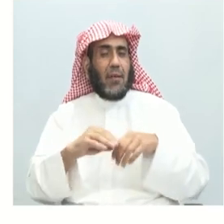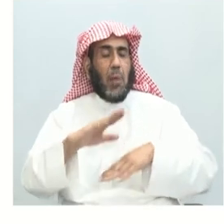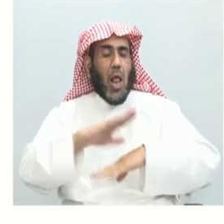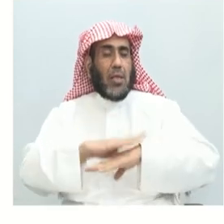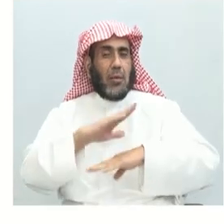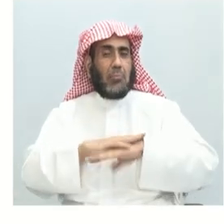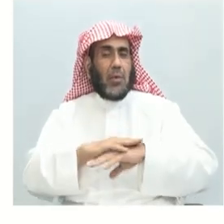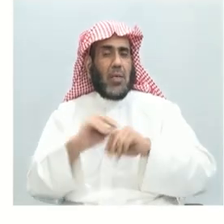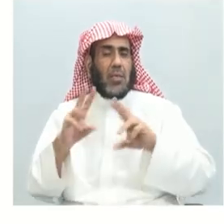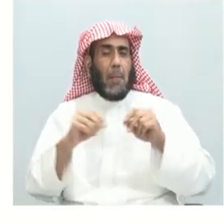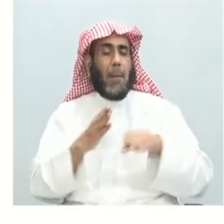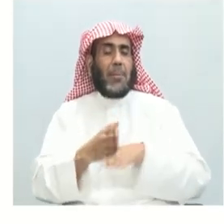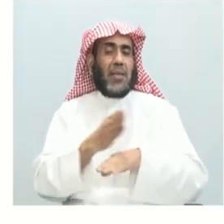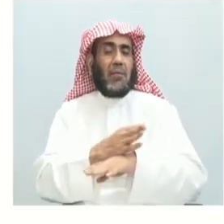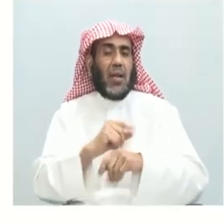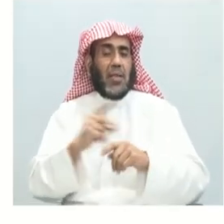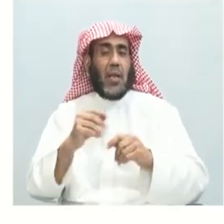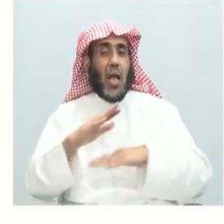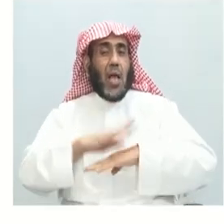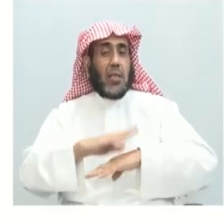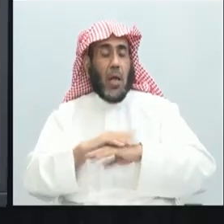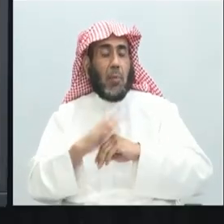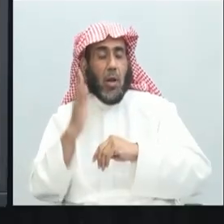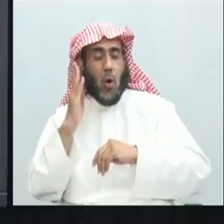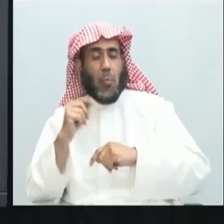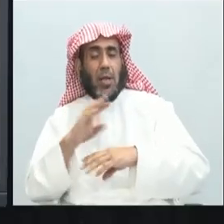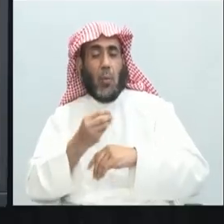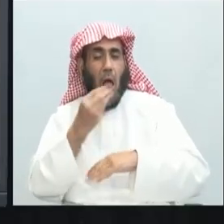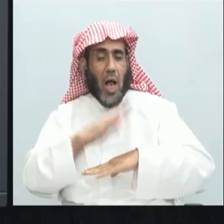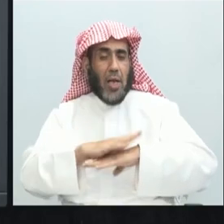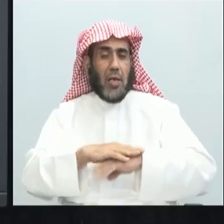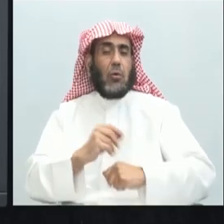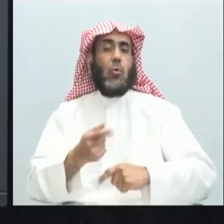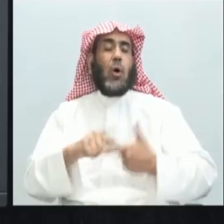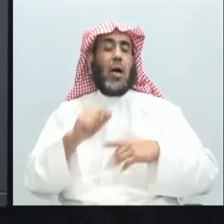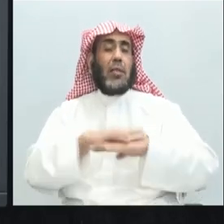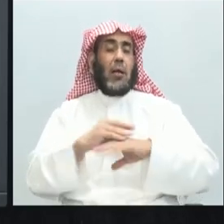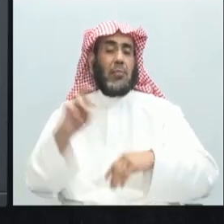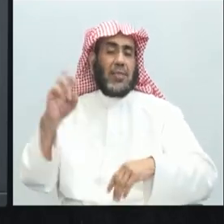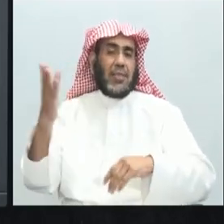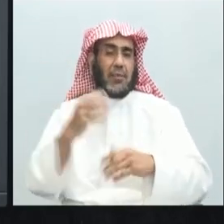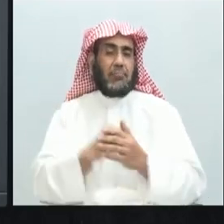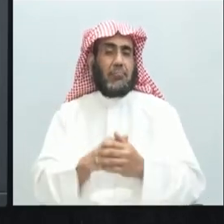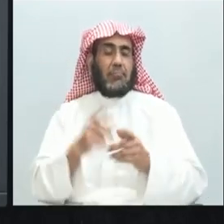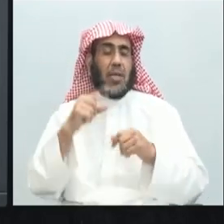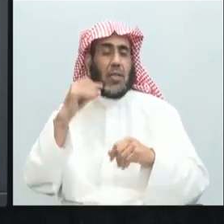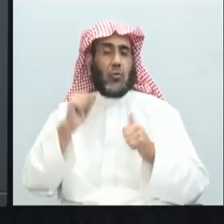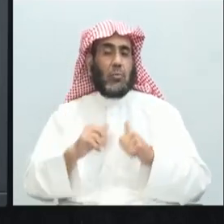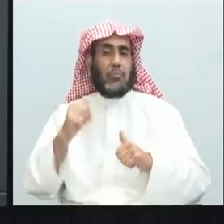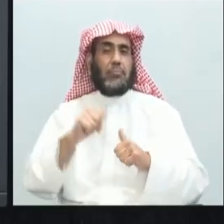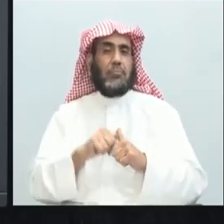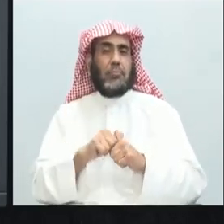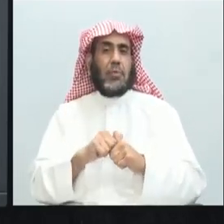الاداب حسب مجالها فكانت لدينا اداب للنوم اداب للاكل واداب ازياء اذا طلابي